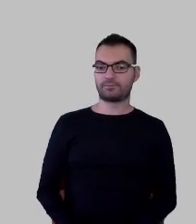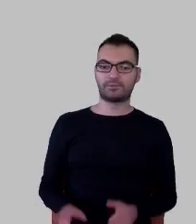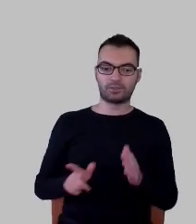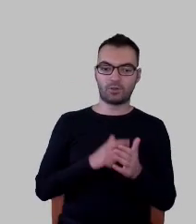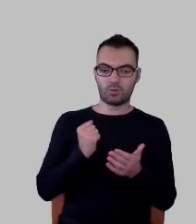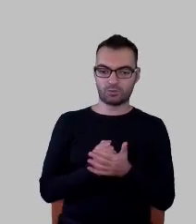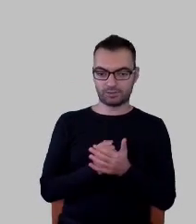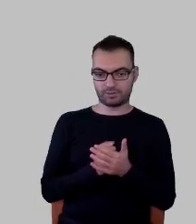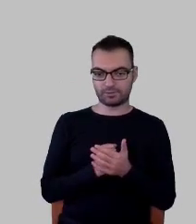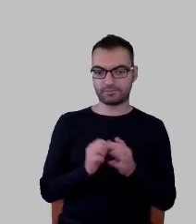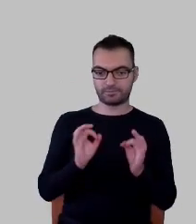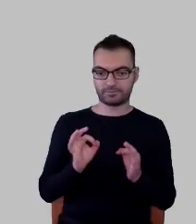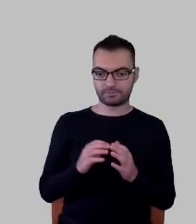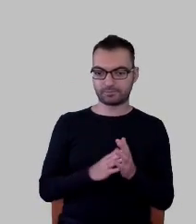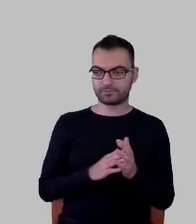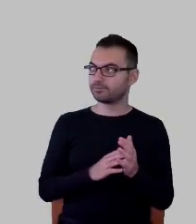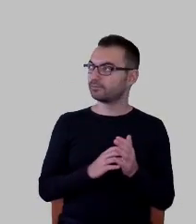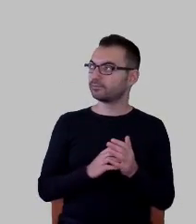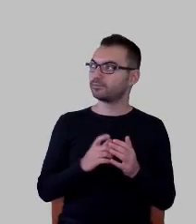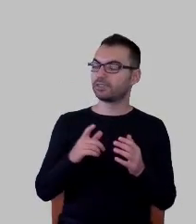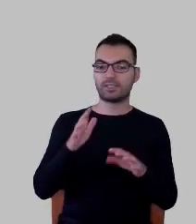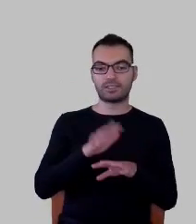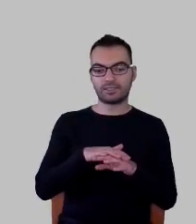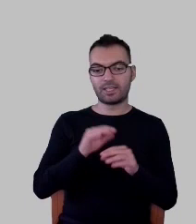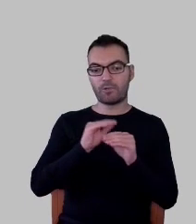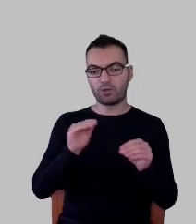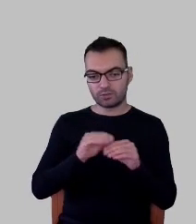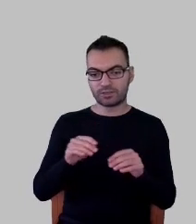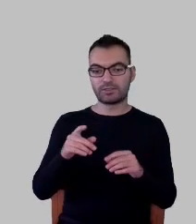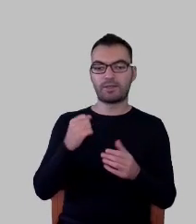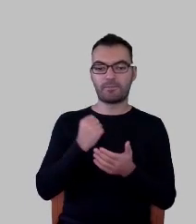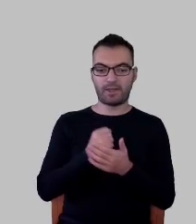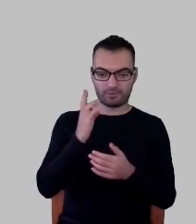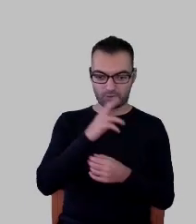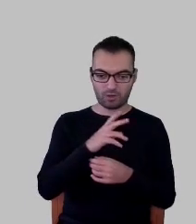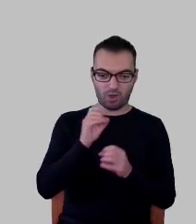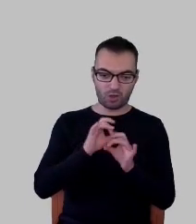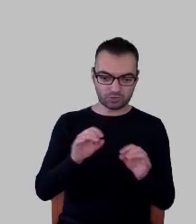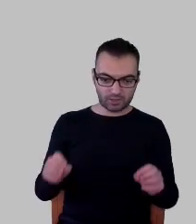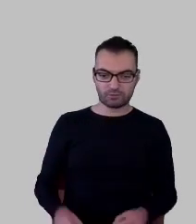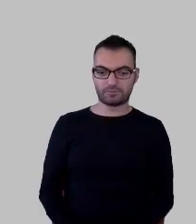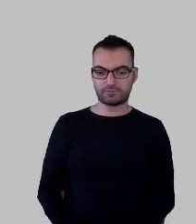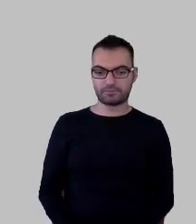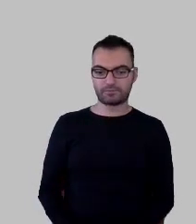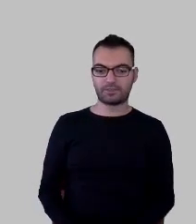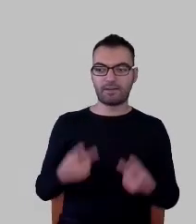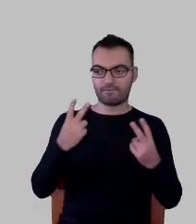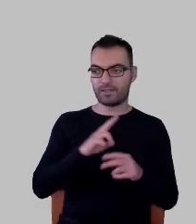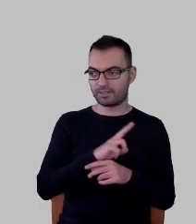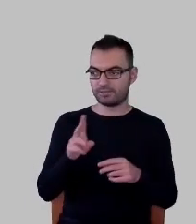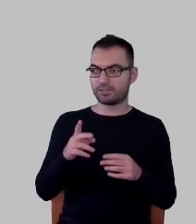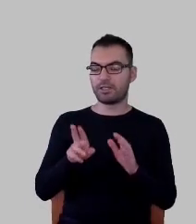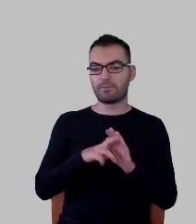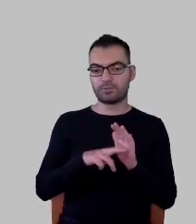Ustawy, proszę Państwa, obecnie jeszcze funkcjonująca ustawa o systemie oświaty, ustawa Prawo oświatowe. Ważna też dla Państwa